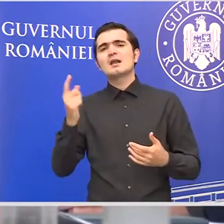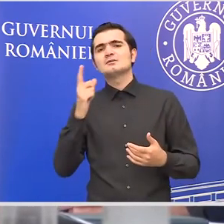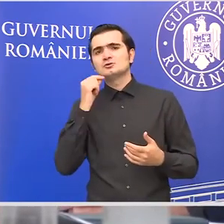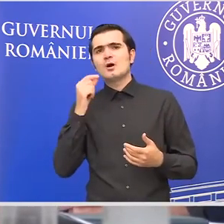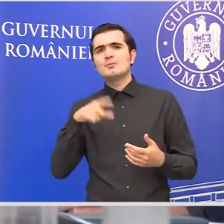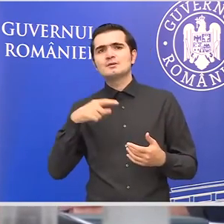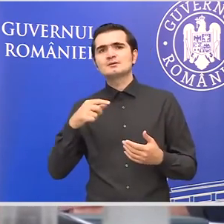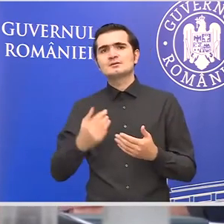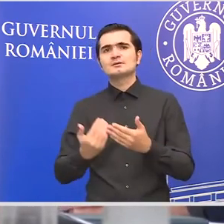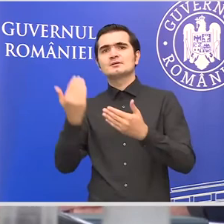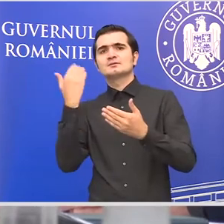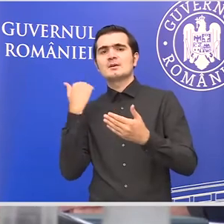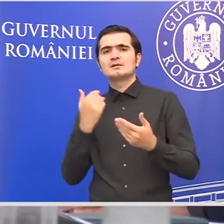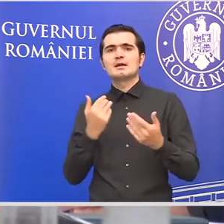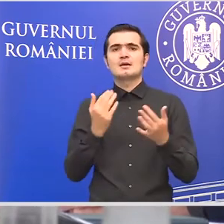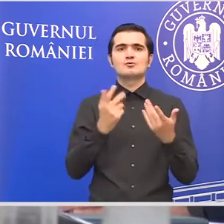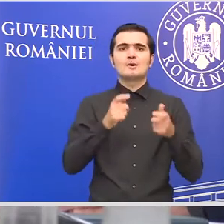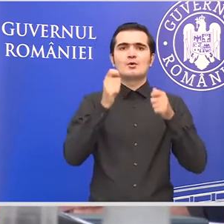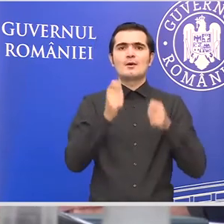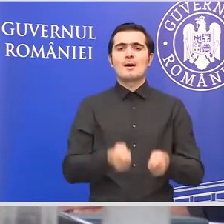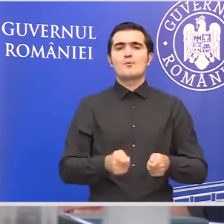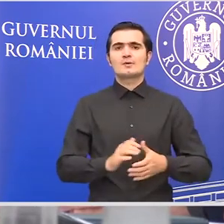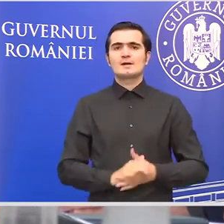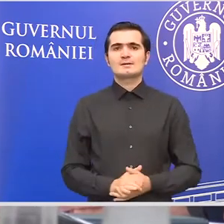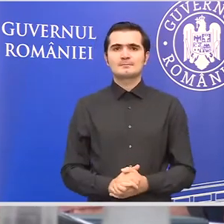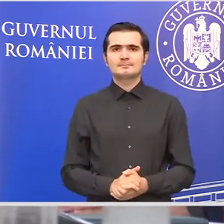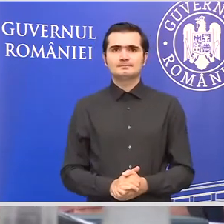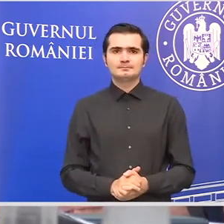spatele cifrelor raportate zilnic?